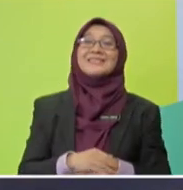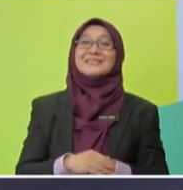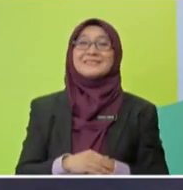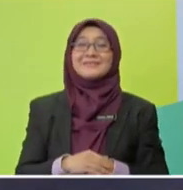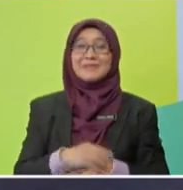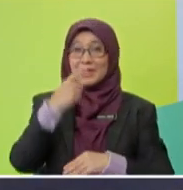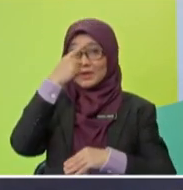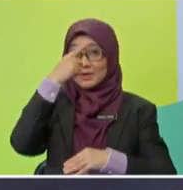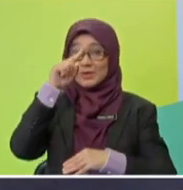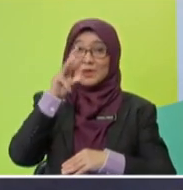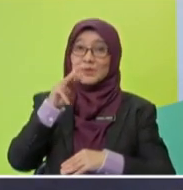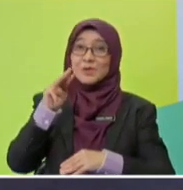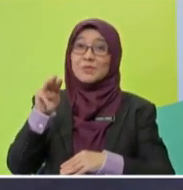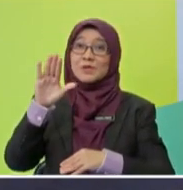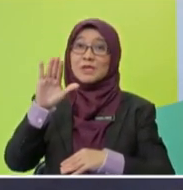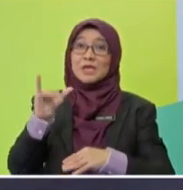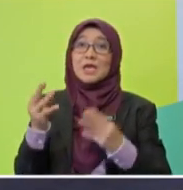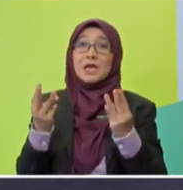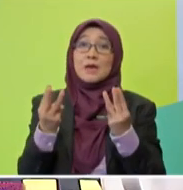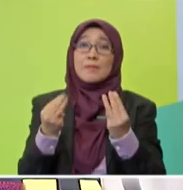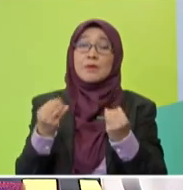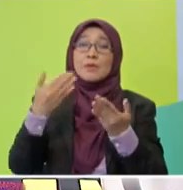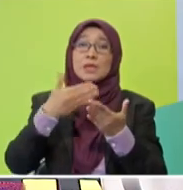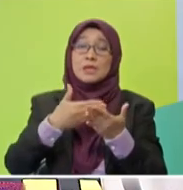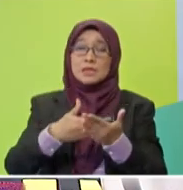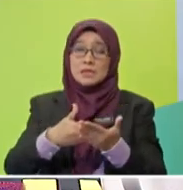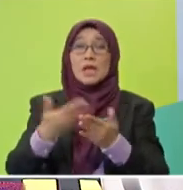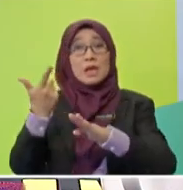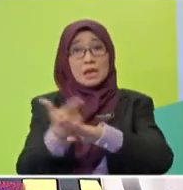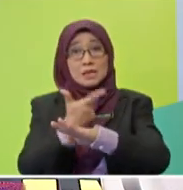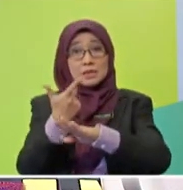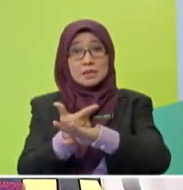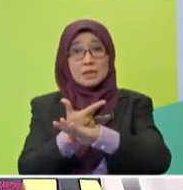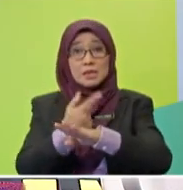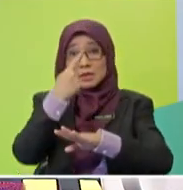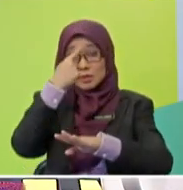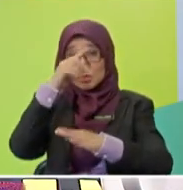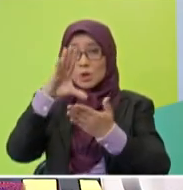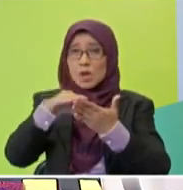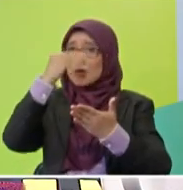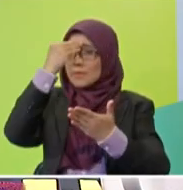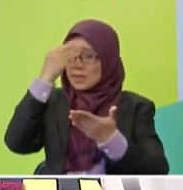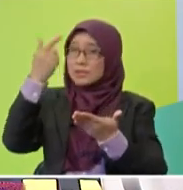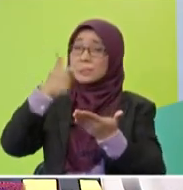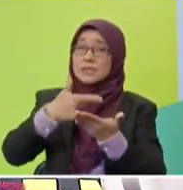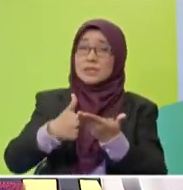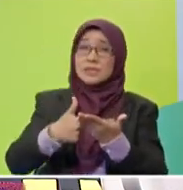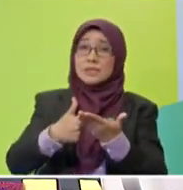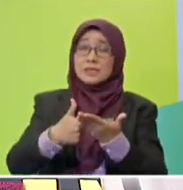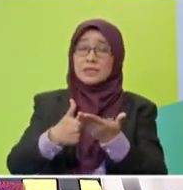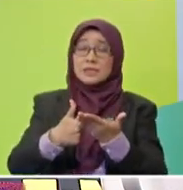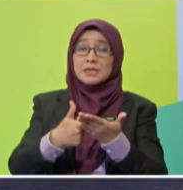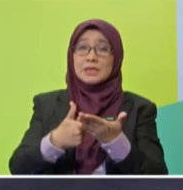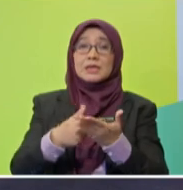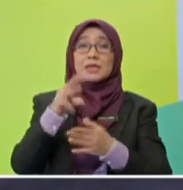murid-murid yang mungkin menajamkan lagi pemahaman terhadap pembelajaran kita hari ini bagaimana caranya